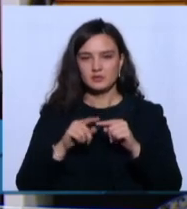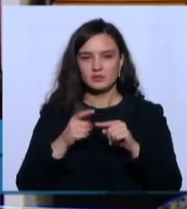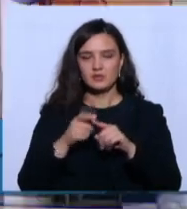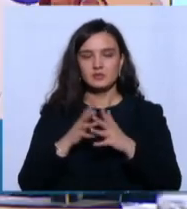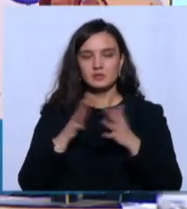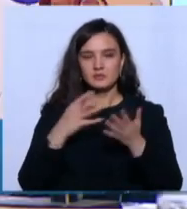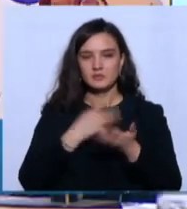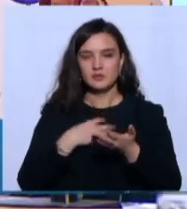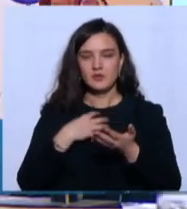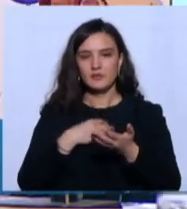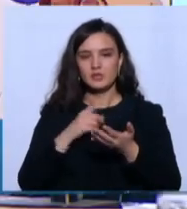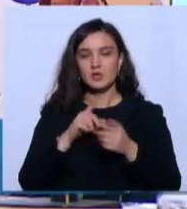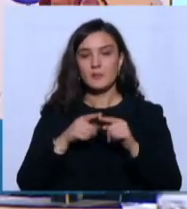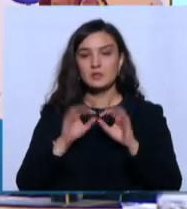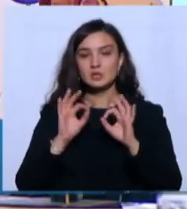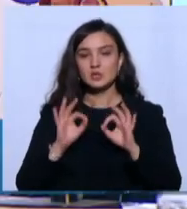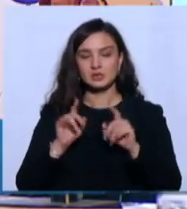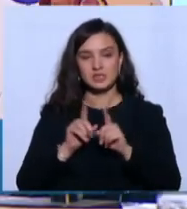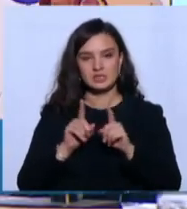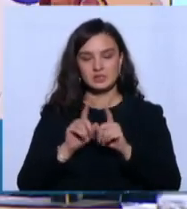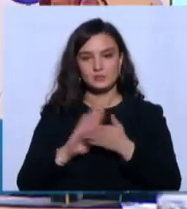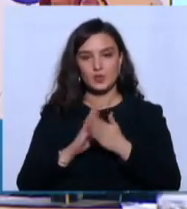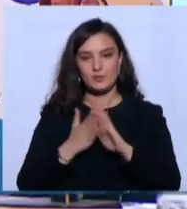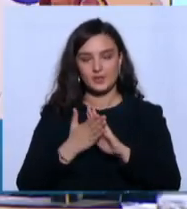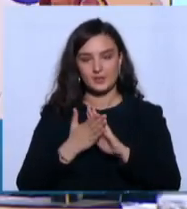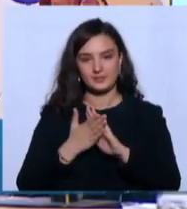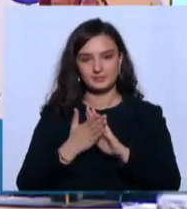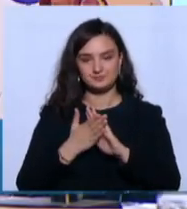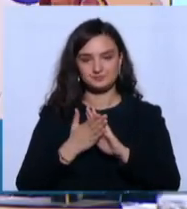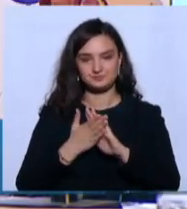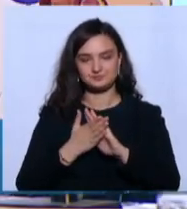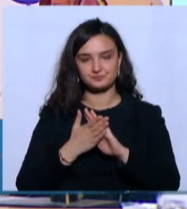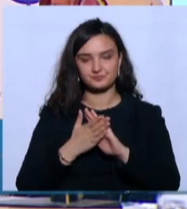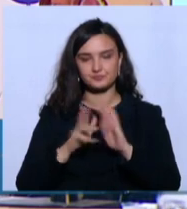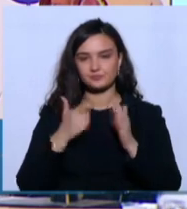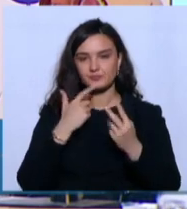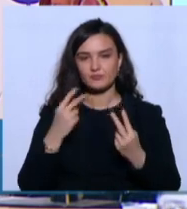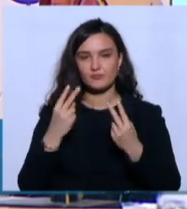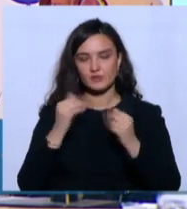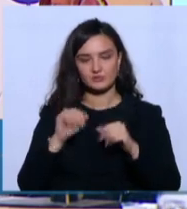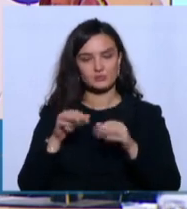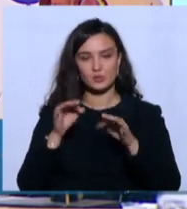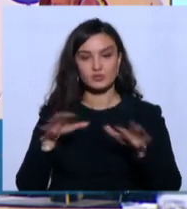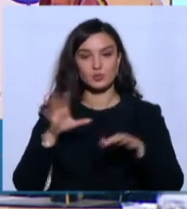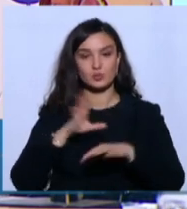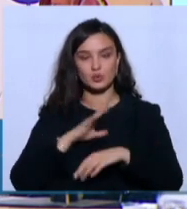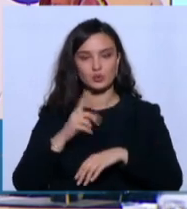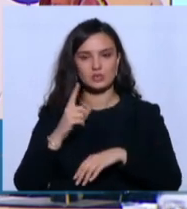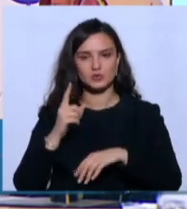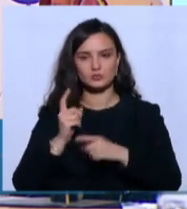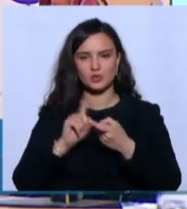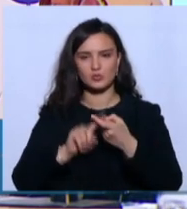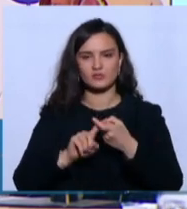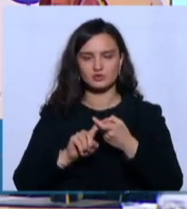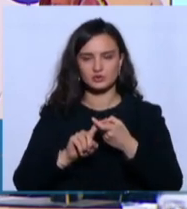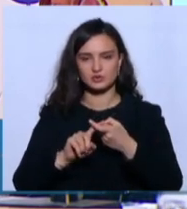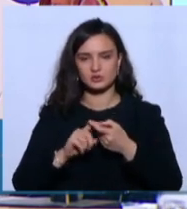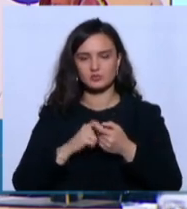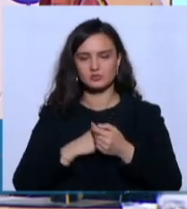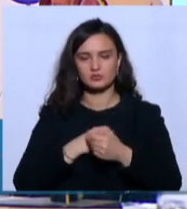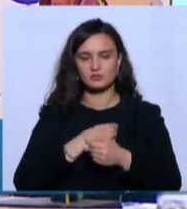ძალიან მნიშვნელოვანია, რომ აი სწორედ ასეთი მდგომარეობა დამაყურებლისათვის შეიძლება უჩვეულოს იყოს, რატომ დაუკავშირდა,